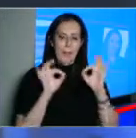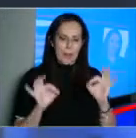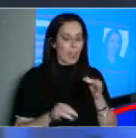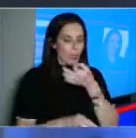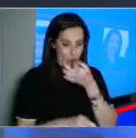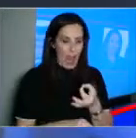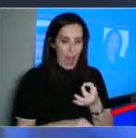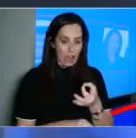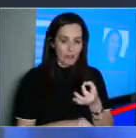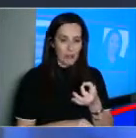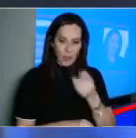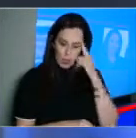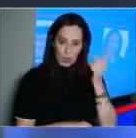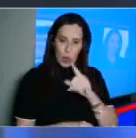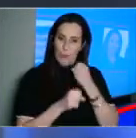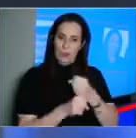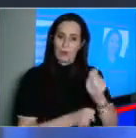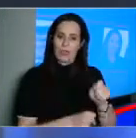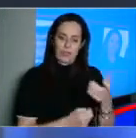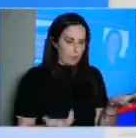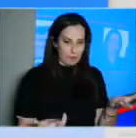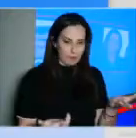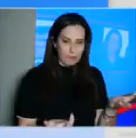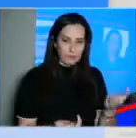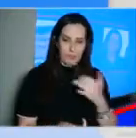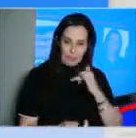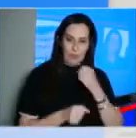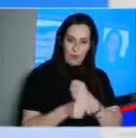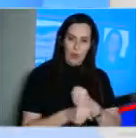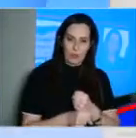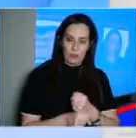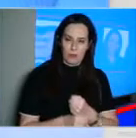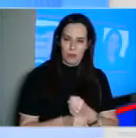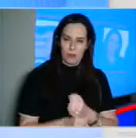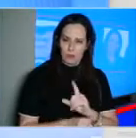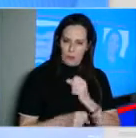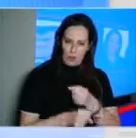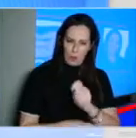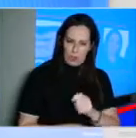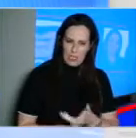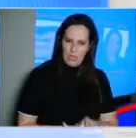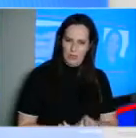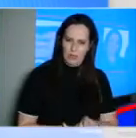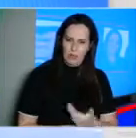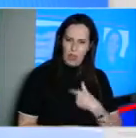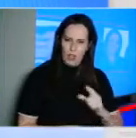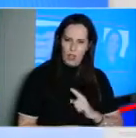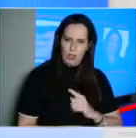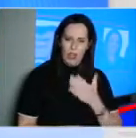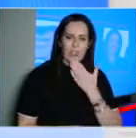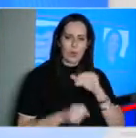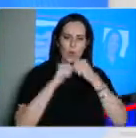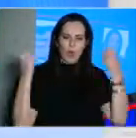השאלה, את יודעת, את לא מיוצגת בכנסת הקרובה. אני כן מיוצגת בכנסת הקרובה. מי מיוצגת? אני אישית, יהדות